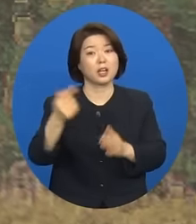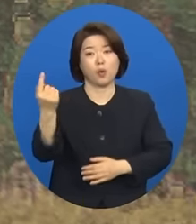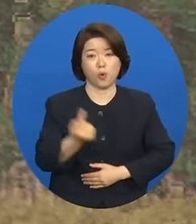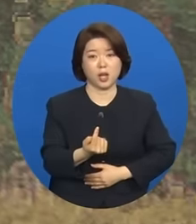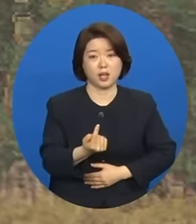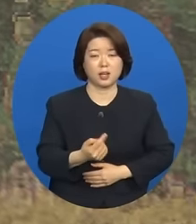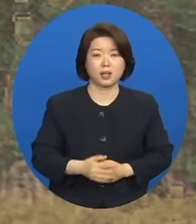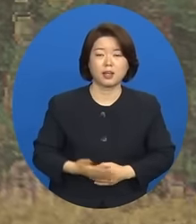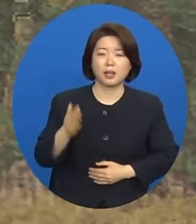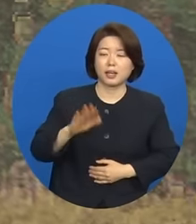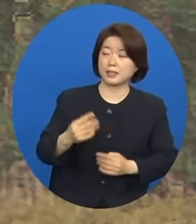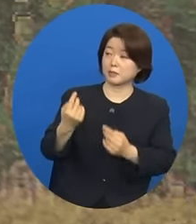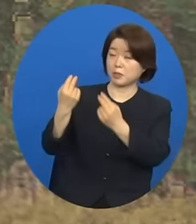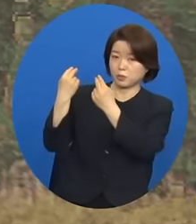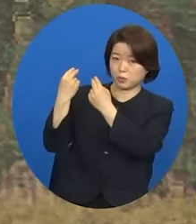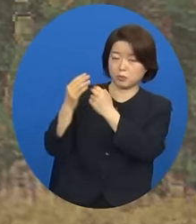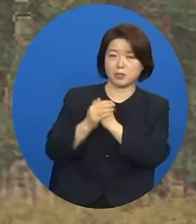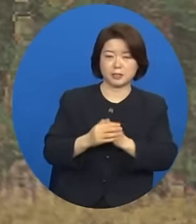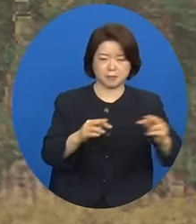돌아보니까 CCBB를